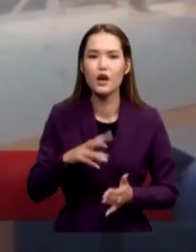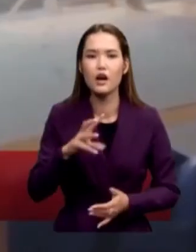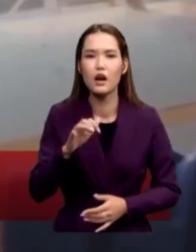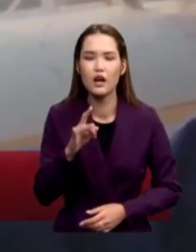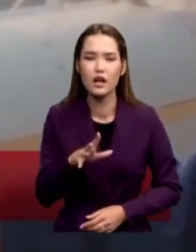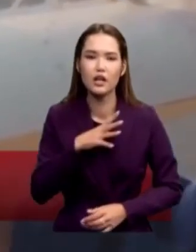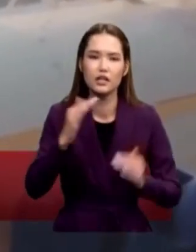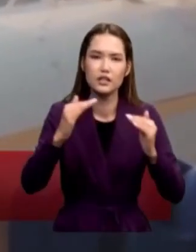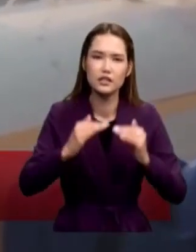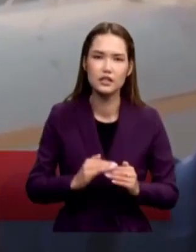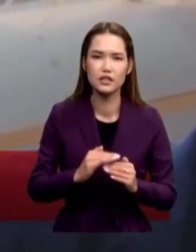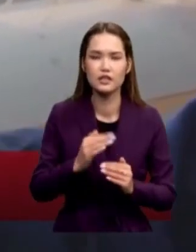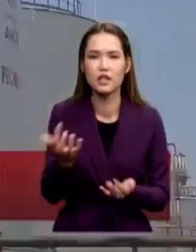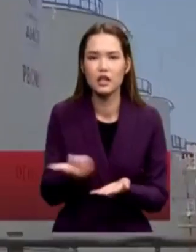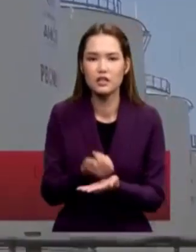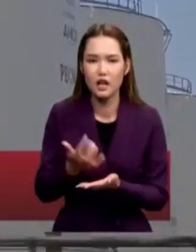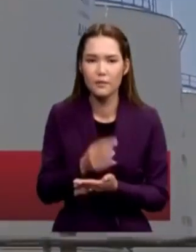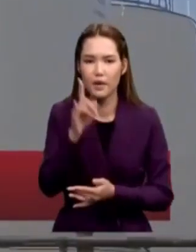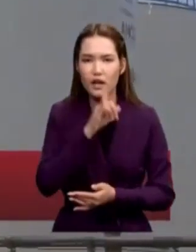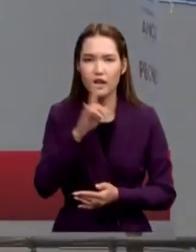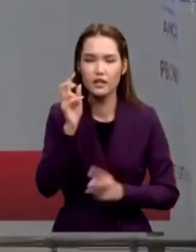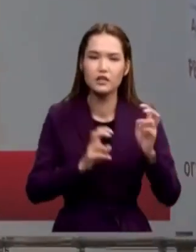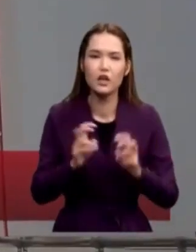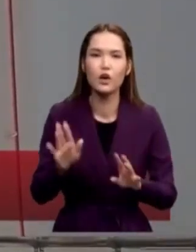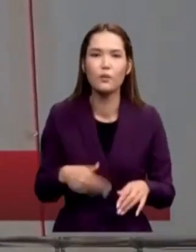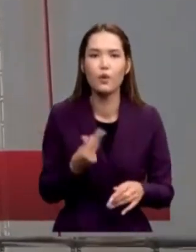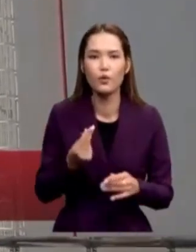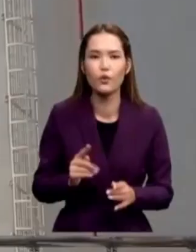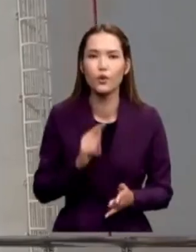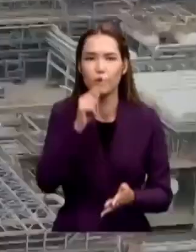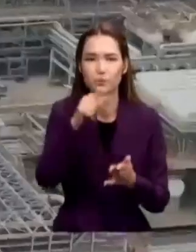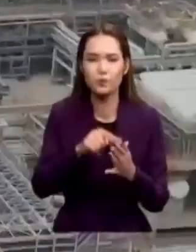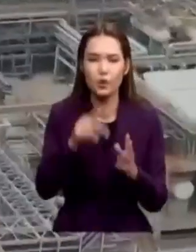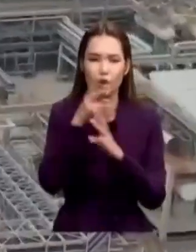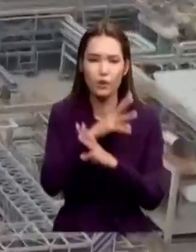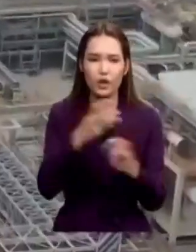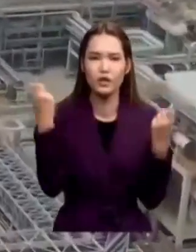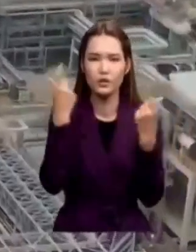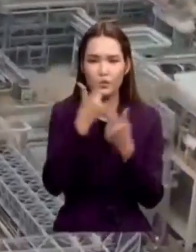к снижению добычи нефти и потере финансовых поступлений в бюджет,